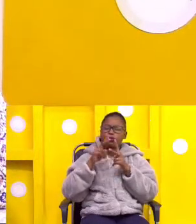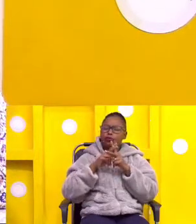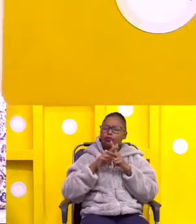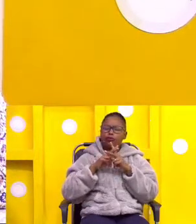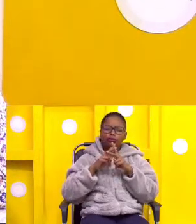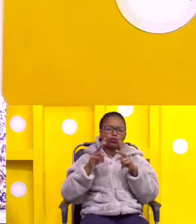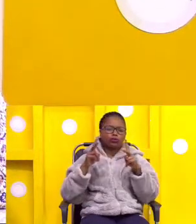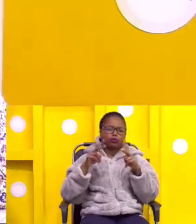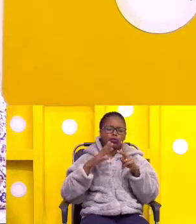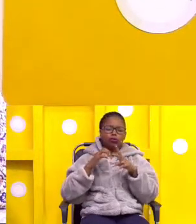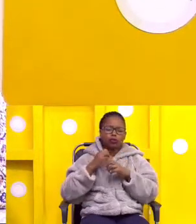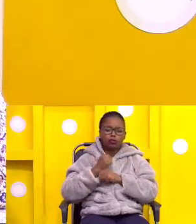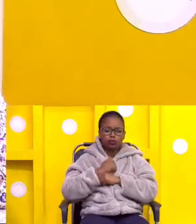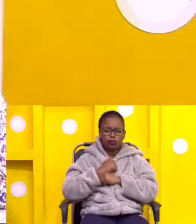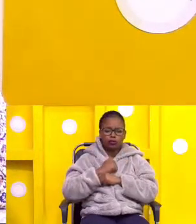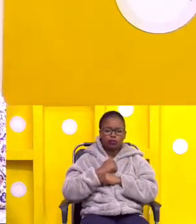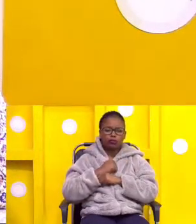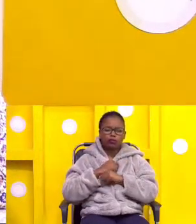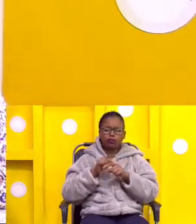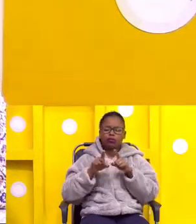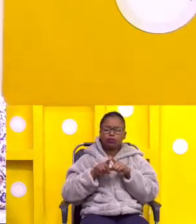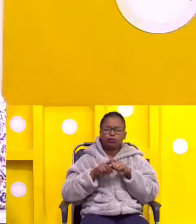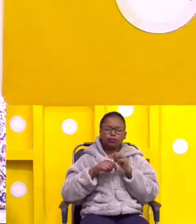Na nyende Ngai mũno.